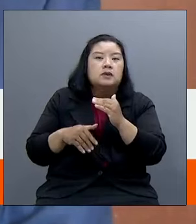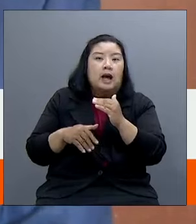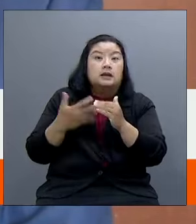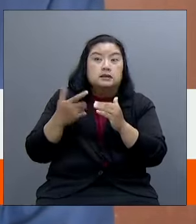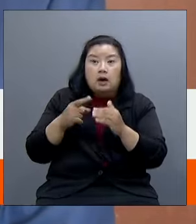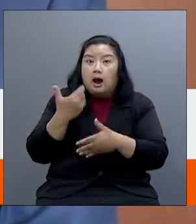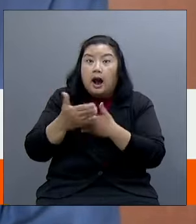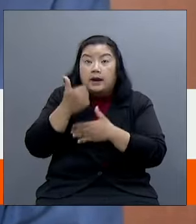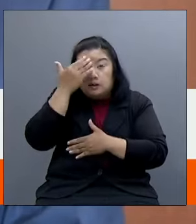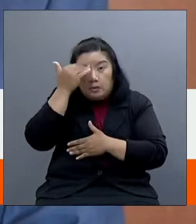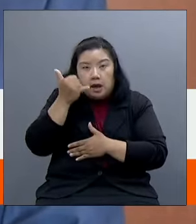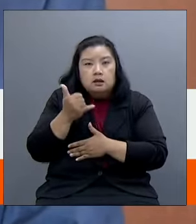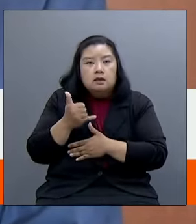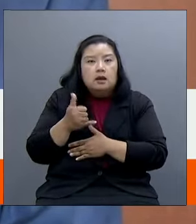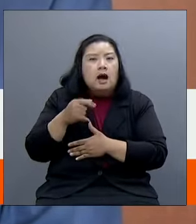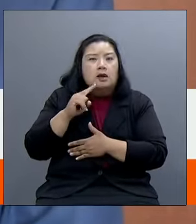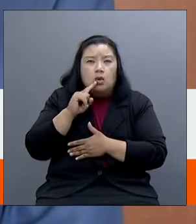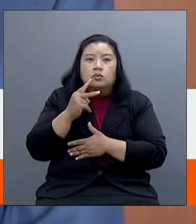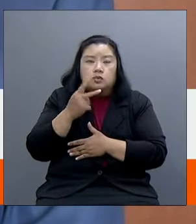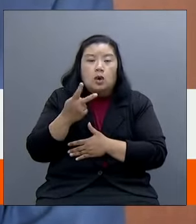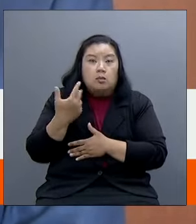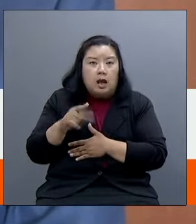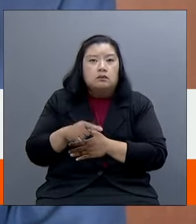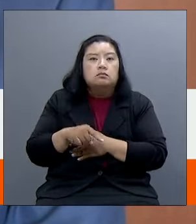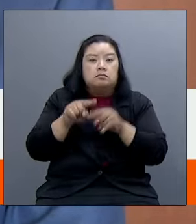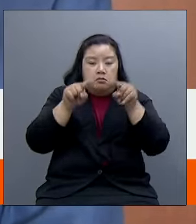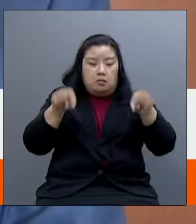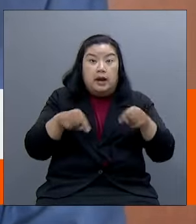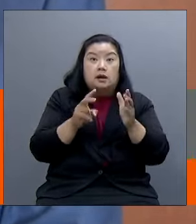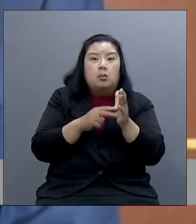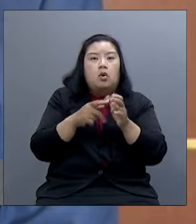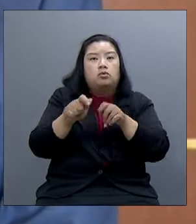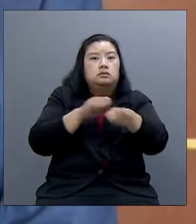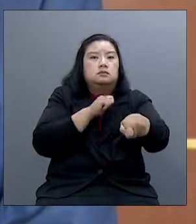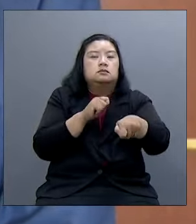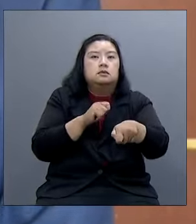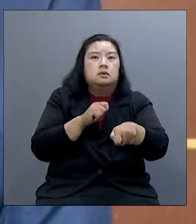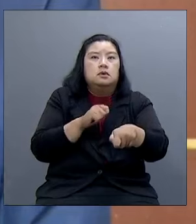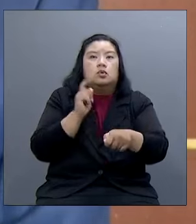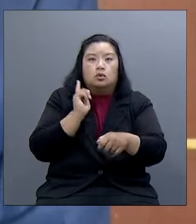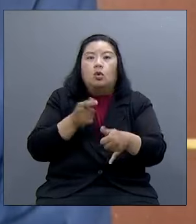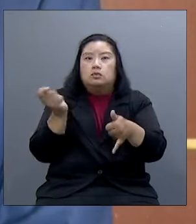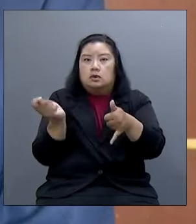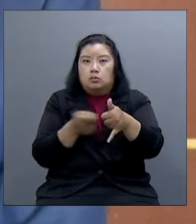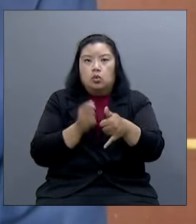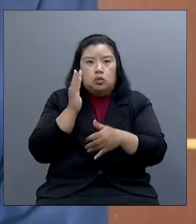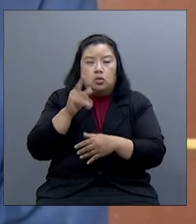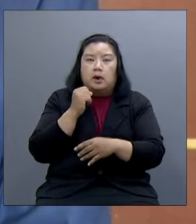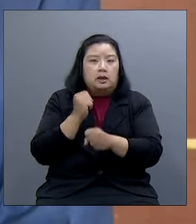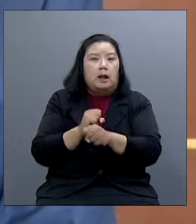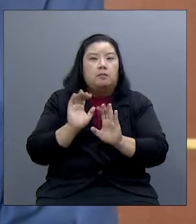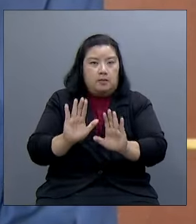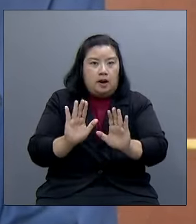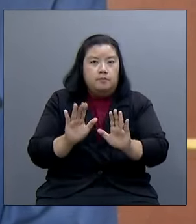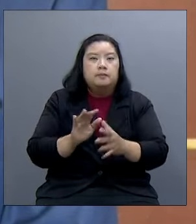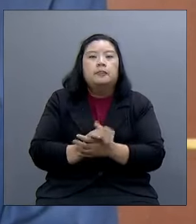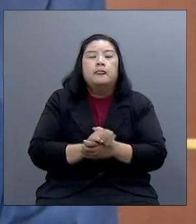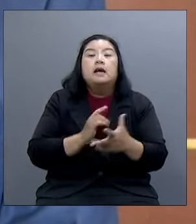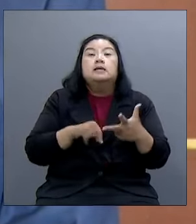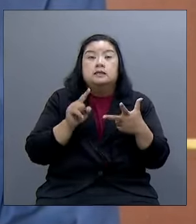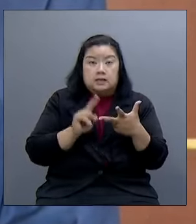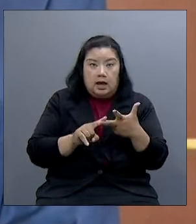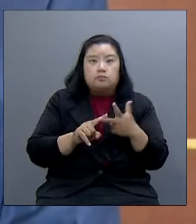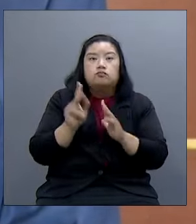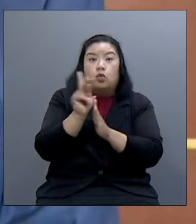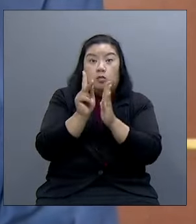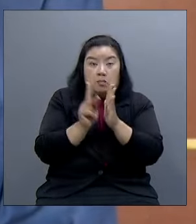ายให้เขาซ้ำไปซ้ำมาก็เพิกถอนใบอนุญาตไปเลยให้มีบทลงโทษที่ทำให้เขาเข็ดตาบนะคะและเรื่องของกฎหมายเมาแล้วขับนะคะเ